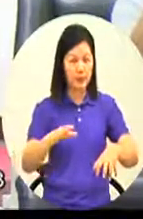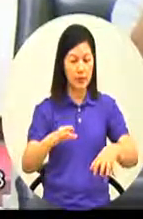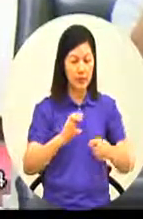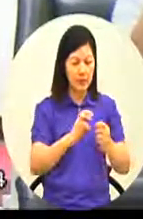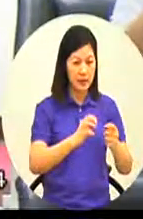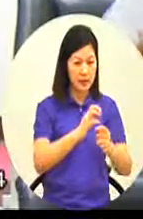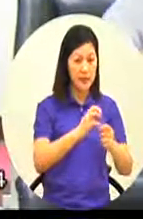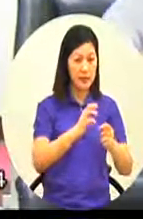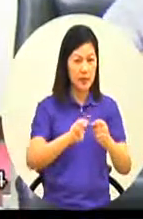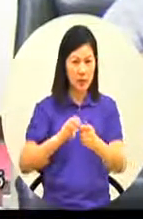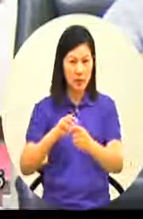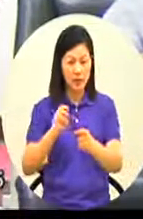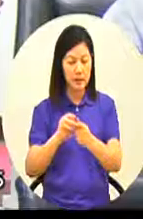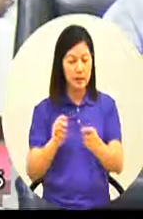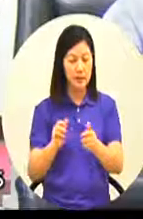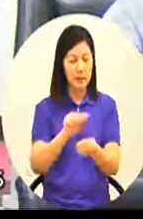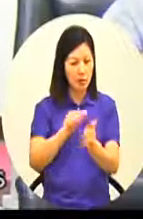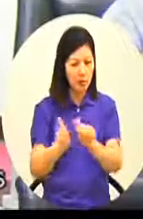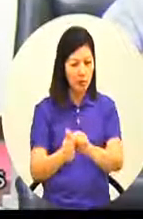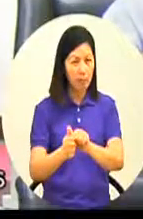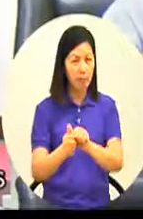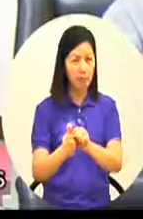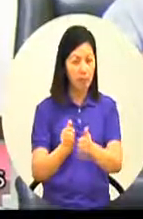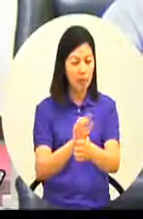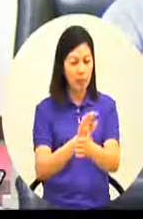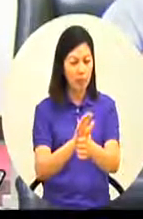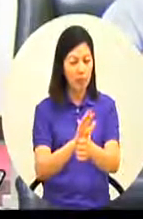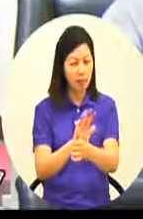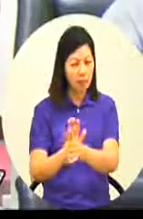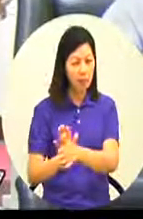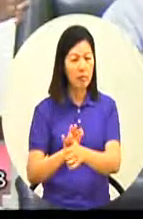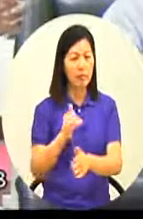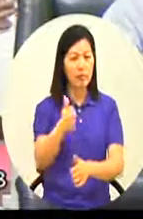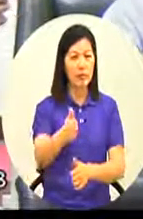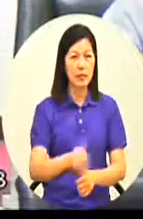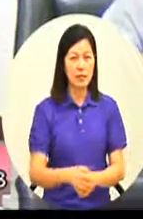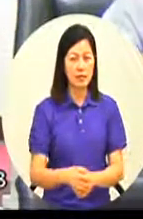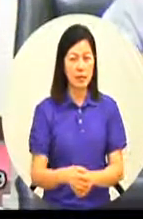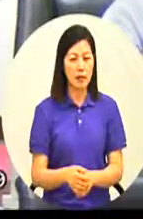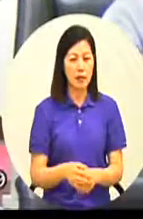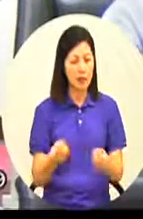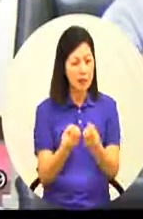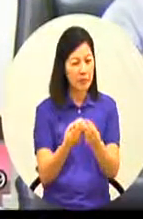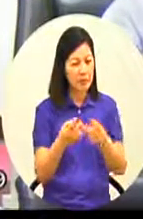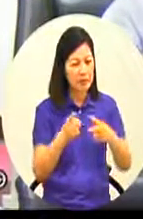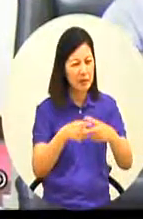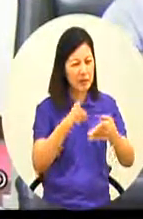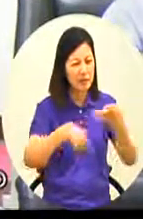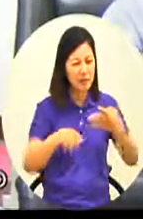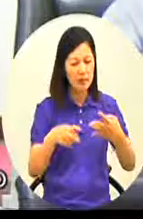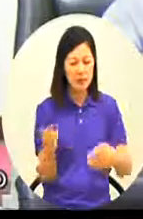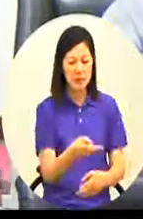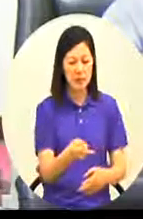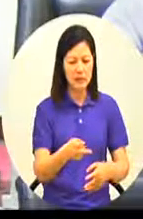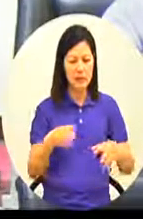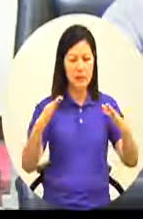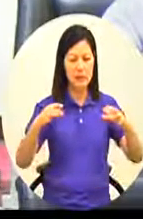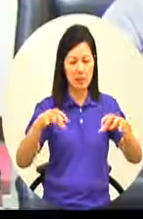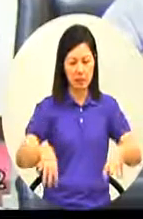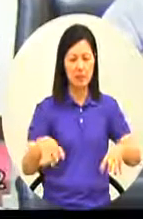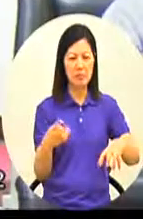好，吼，拢相处甲足好。他为了一个小事件，两个做来产生感情上